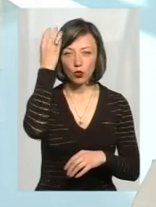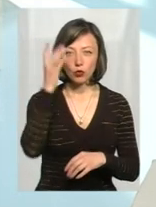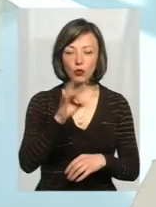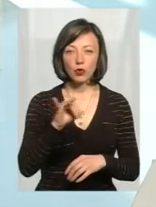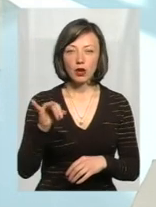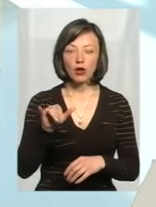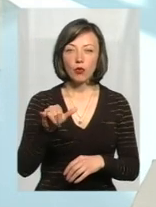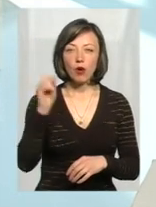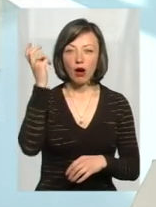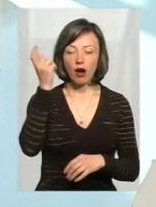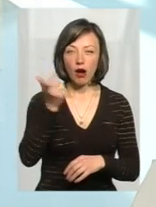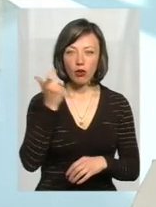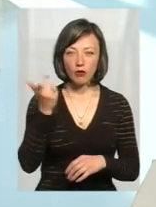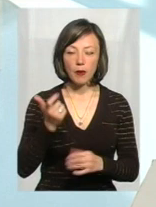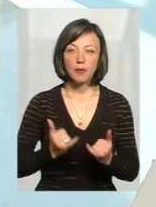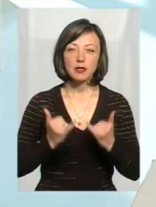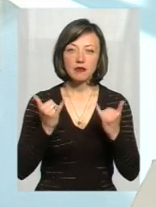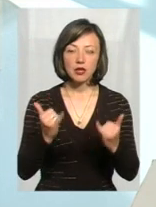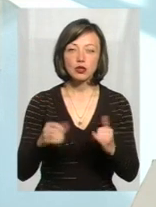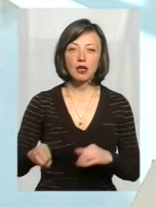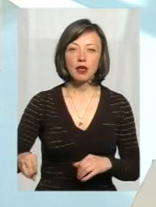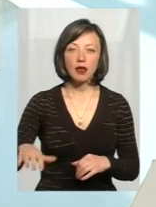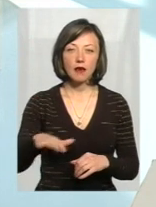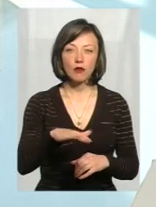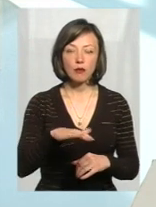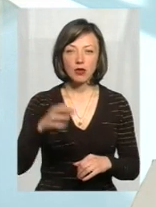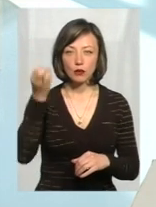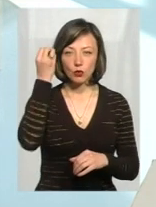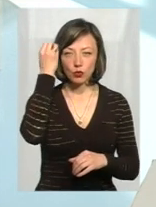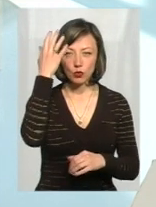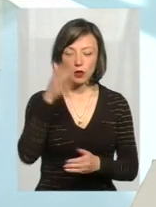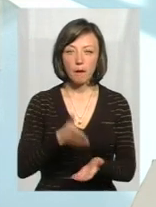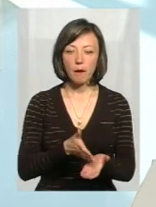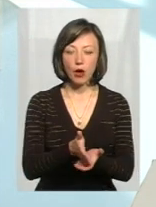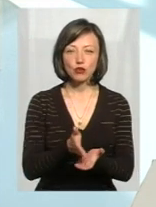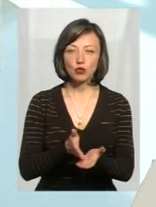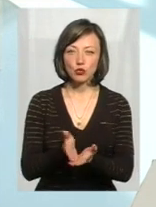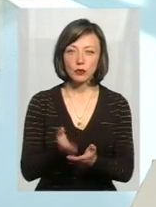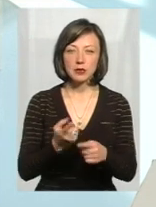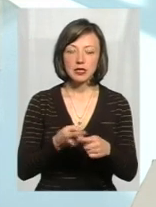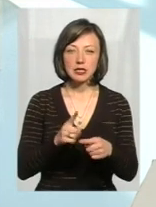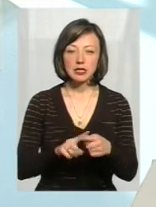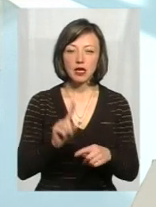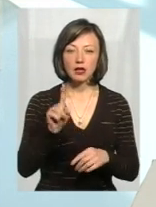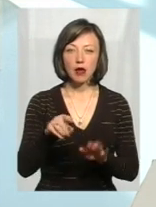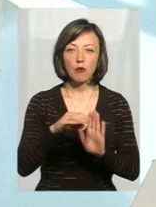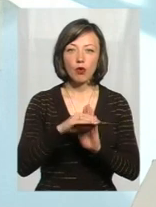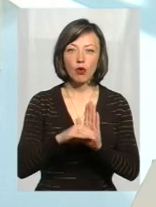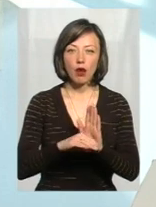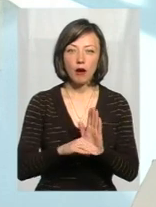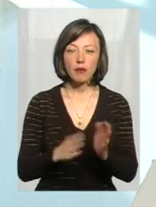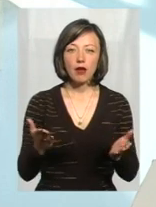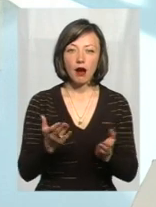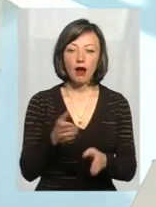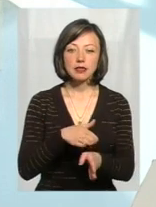у Харкові, присвяченого європейським культурним маршрутам. Тобто це та програма, яка